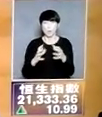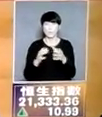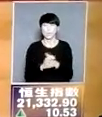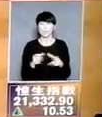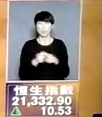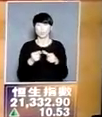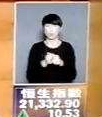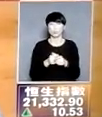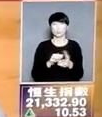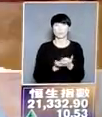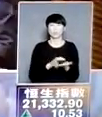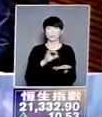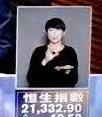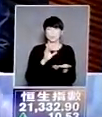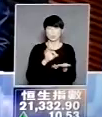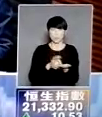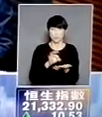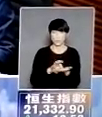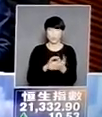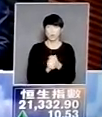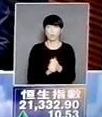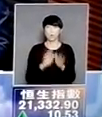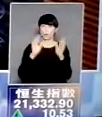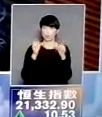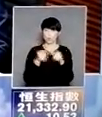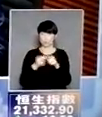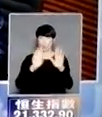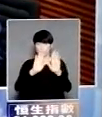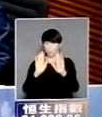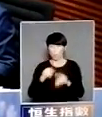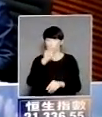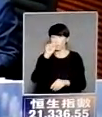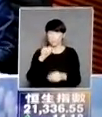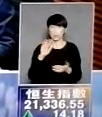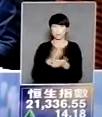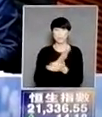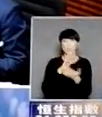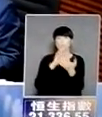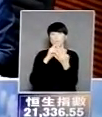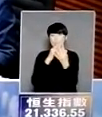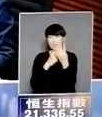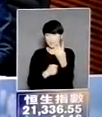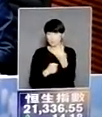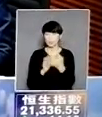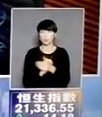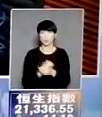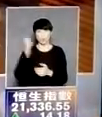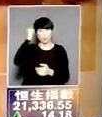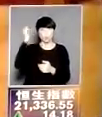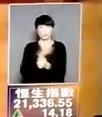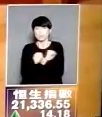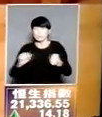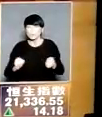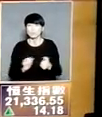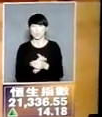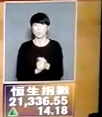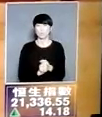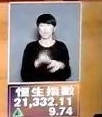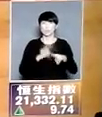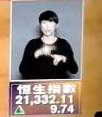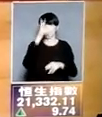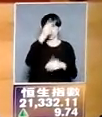空间和一些公共服务的问题，我们过去了四年迎难而上，得到中央政府的支持、内